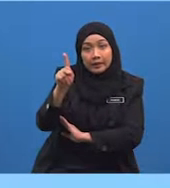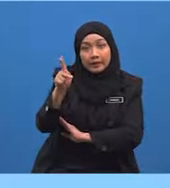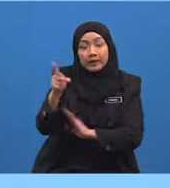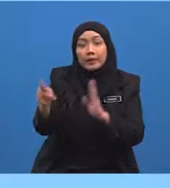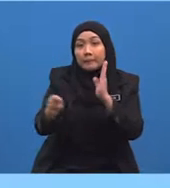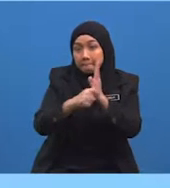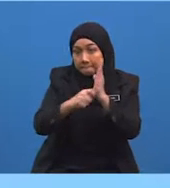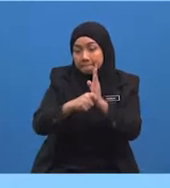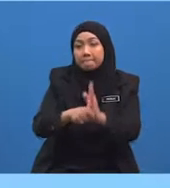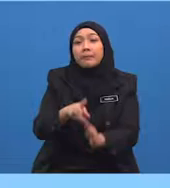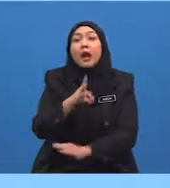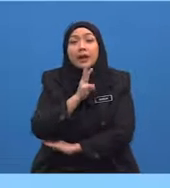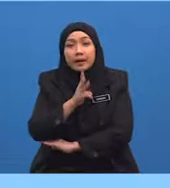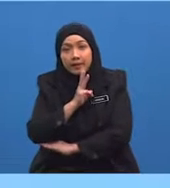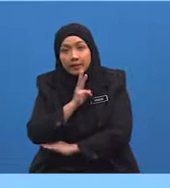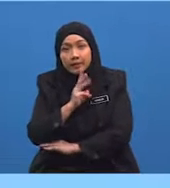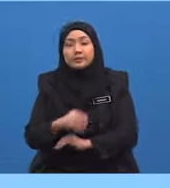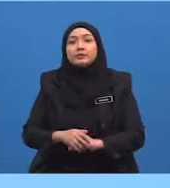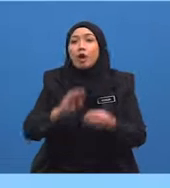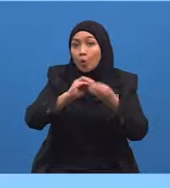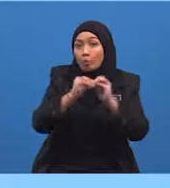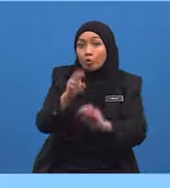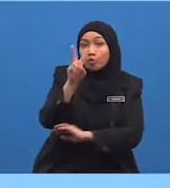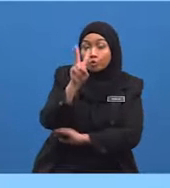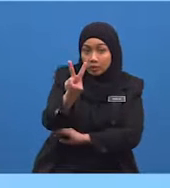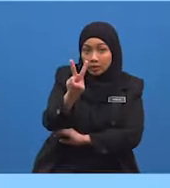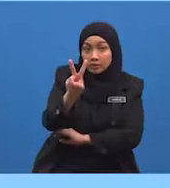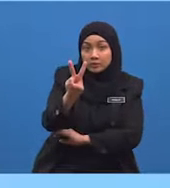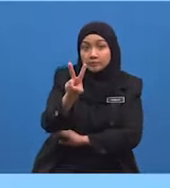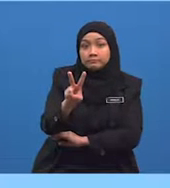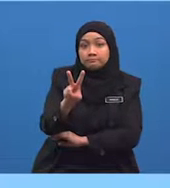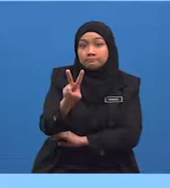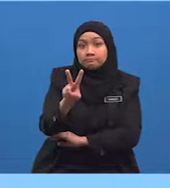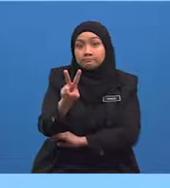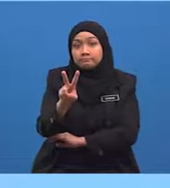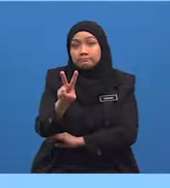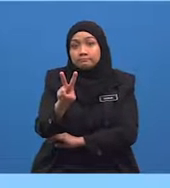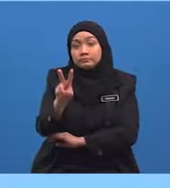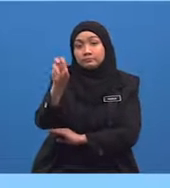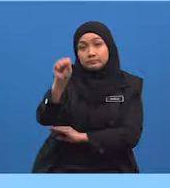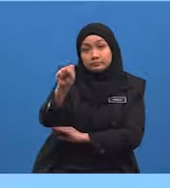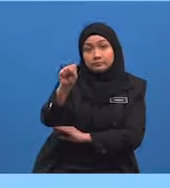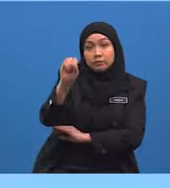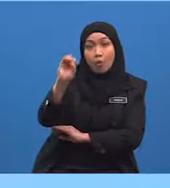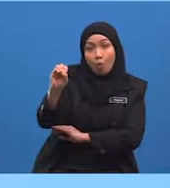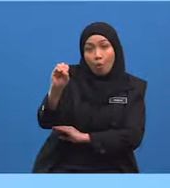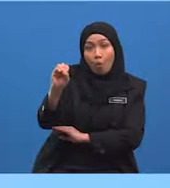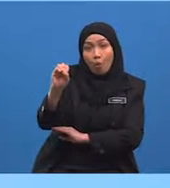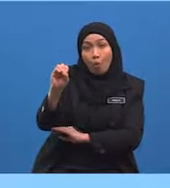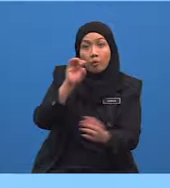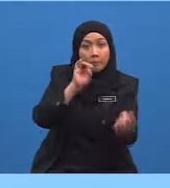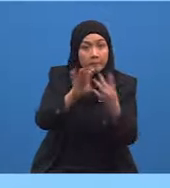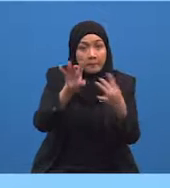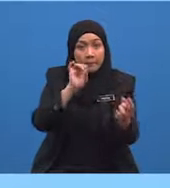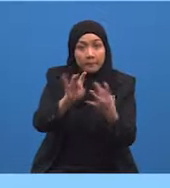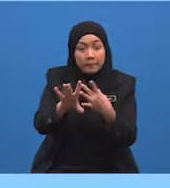kedua ialah asid sulfurik bertindak balas dengan kalium hidroksida akan